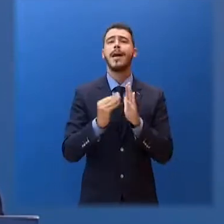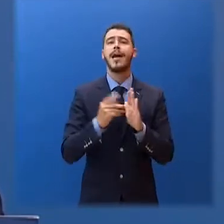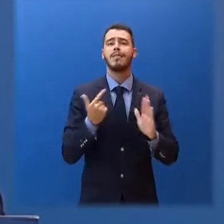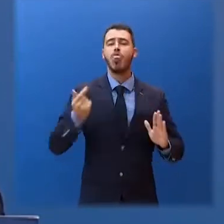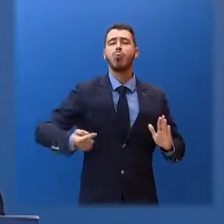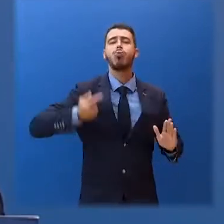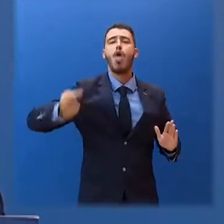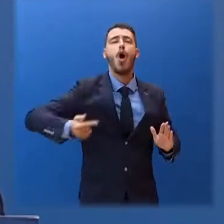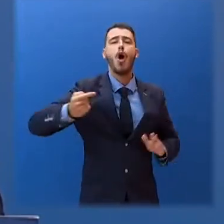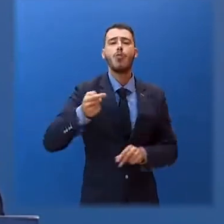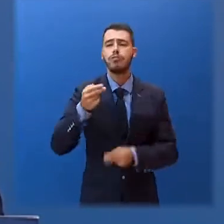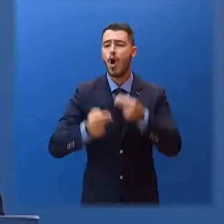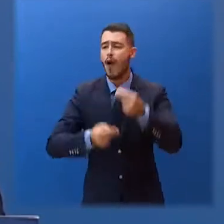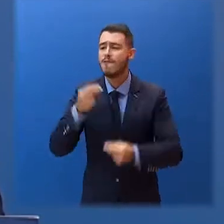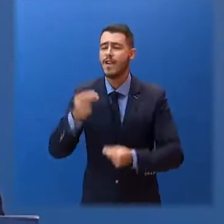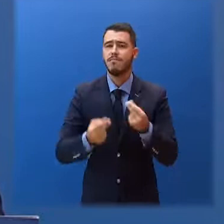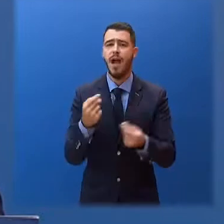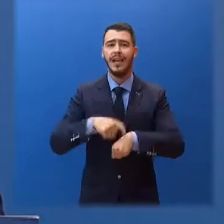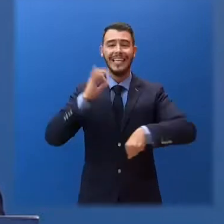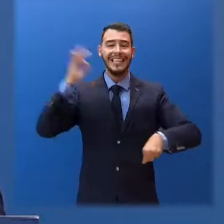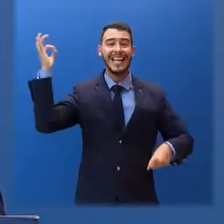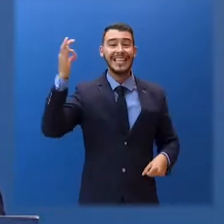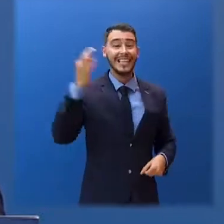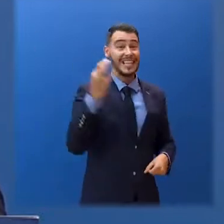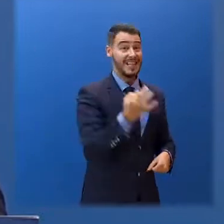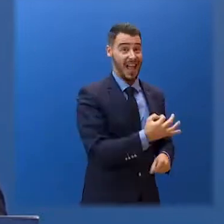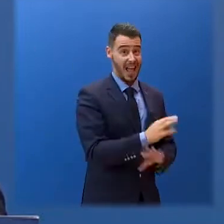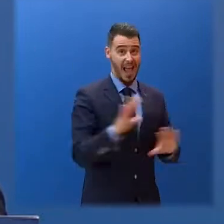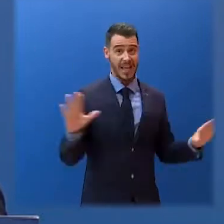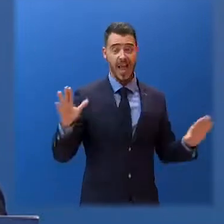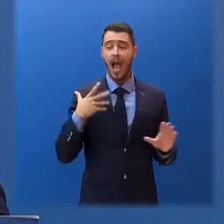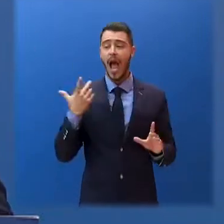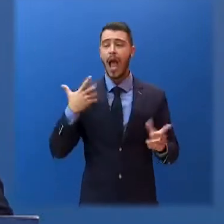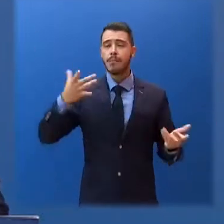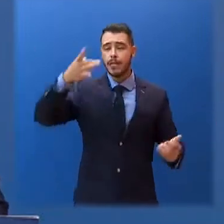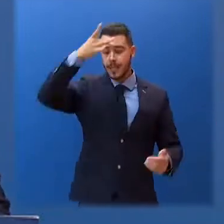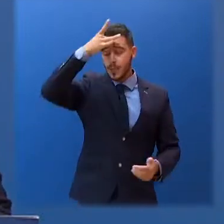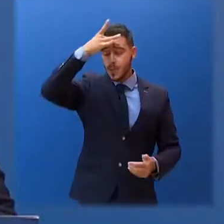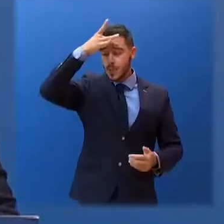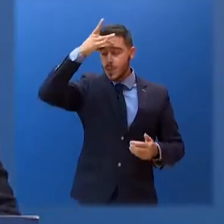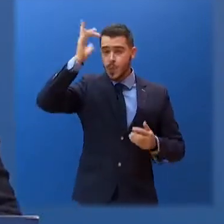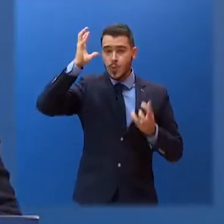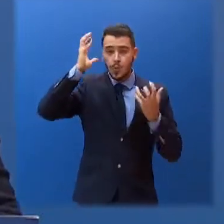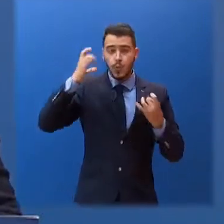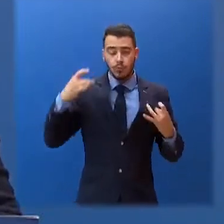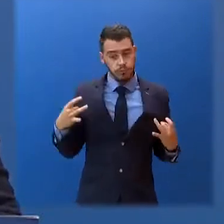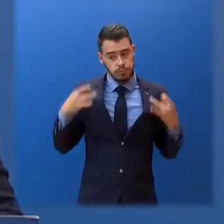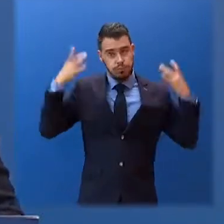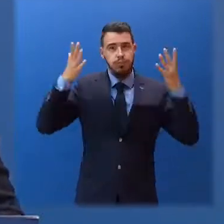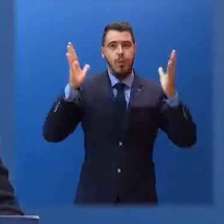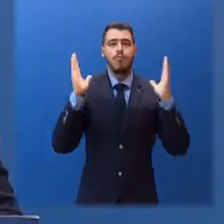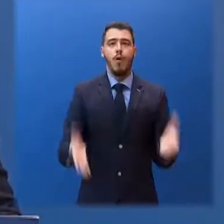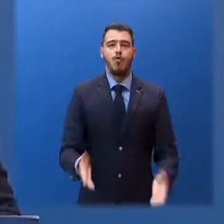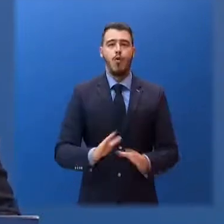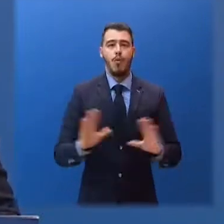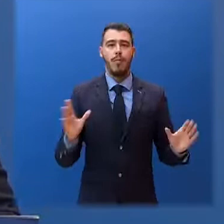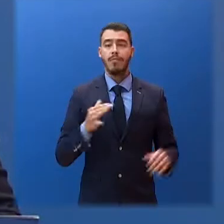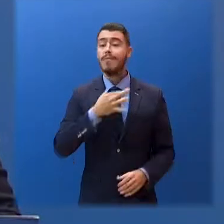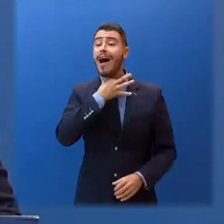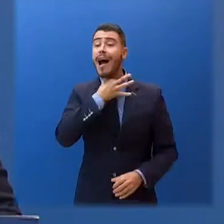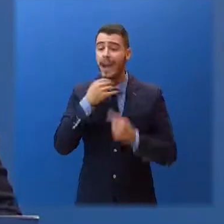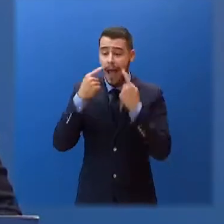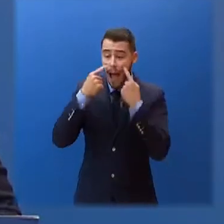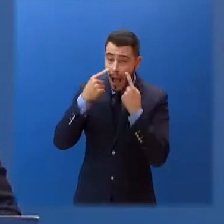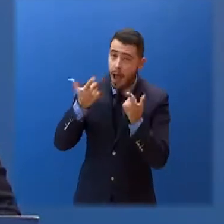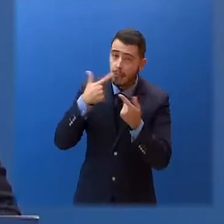τους, αλλά και σε συνεπείς δανειολήπτες να φύγει από πάνω τους ένα μεγάλο βάρος. Και αν χρειαστεί να δοθεί παράταση,